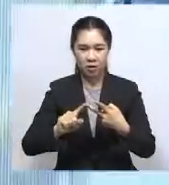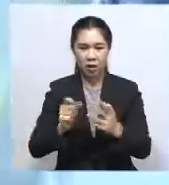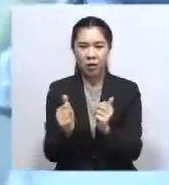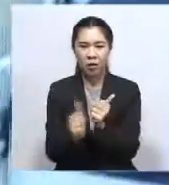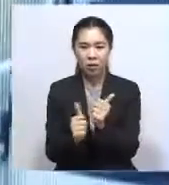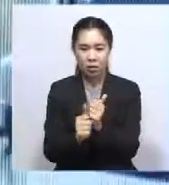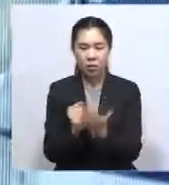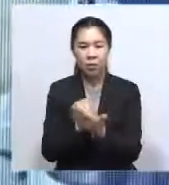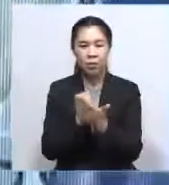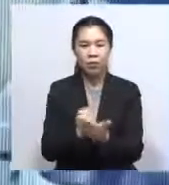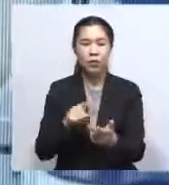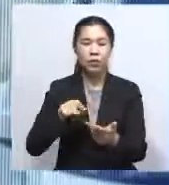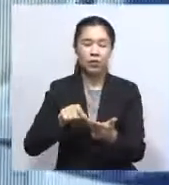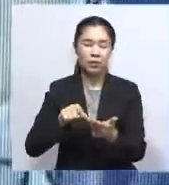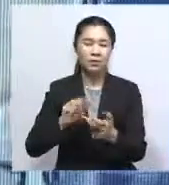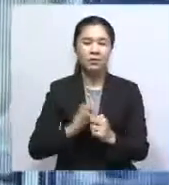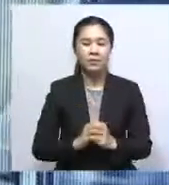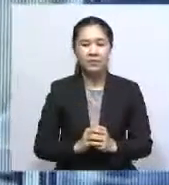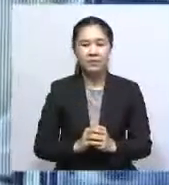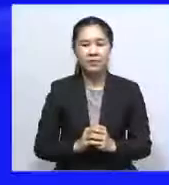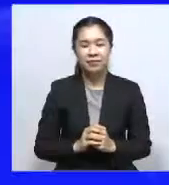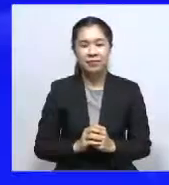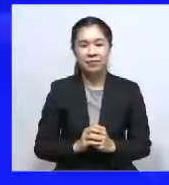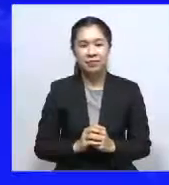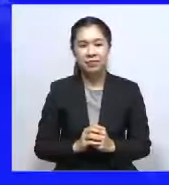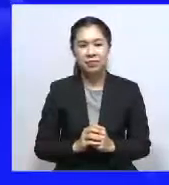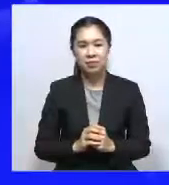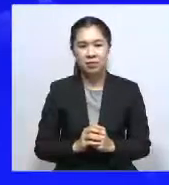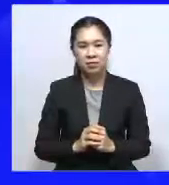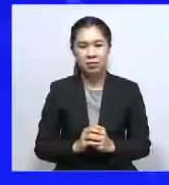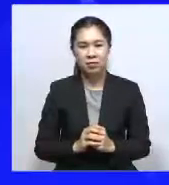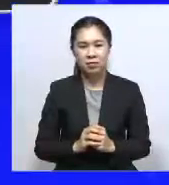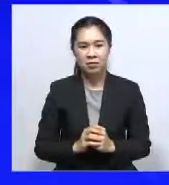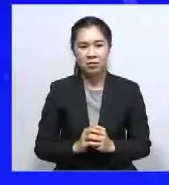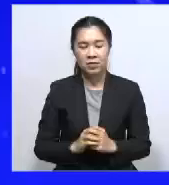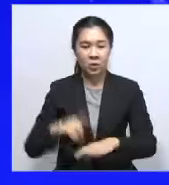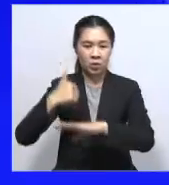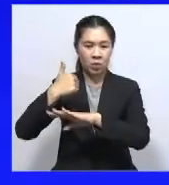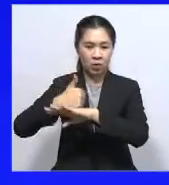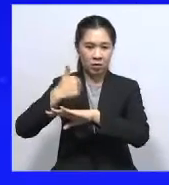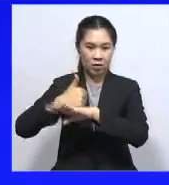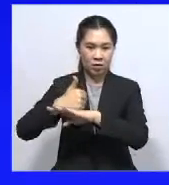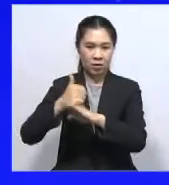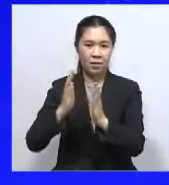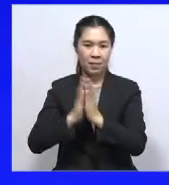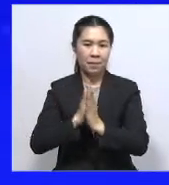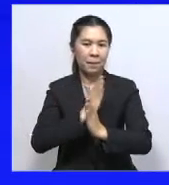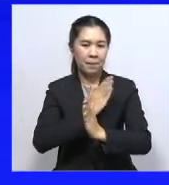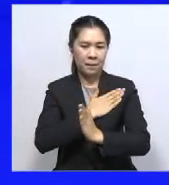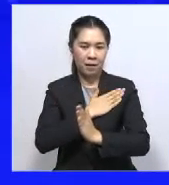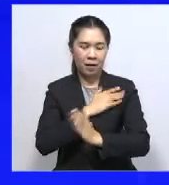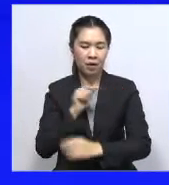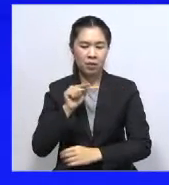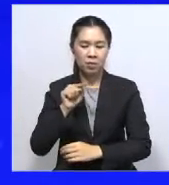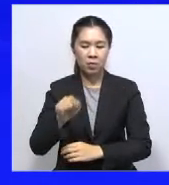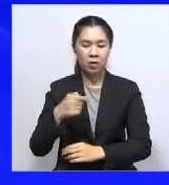จ้าอาวาสวัดสัมพันธวงศ์ค่ะ ขณะที่สมเด็จพระสังฆราชสกลมหาสังฆปรินายกทรงมีพระบัญชาให้ปลดพระ